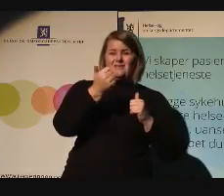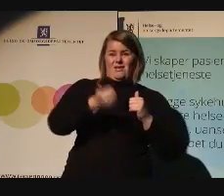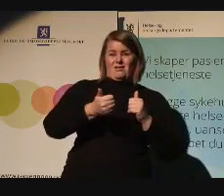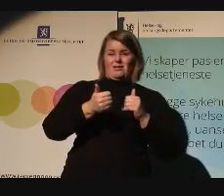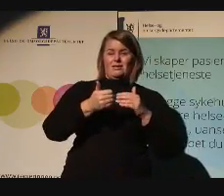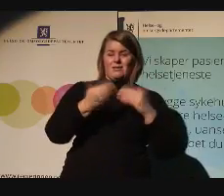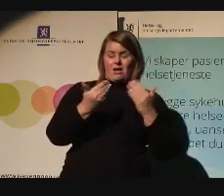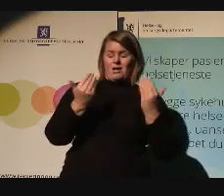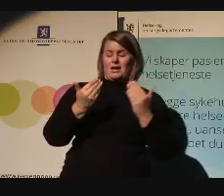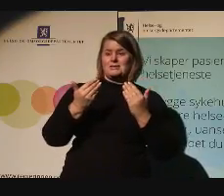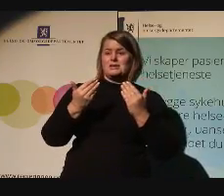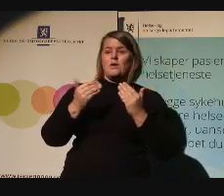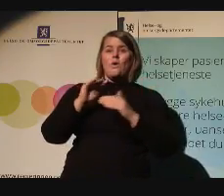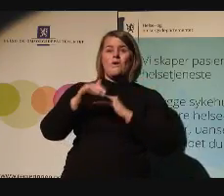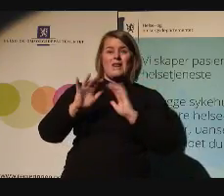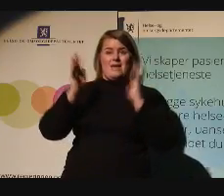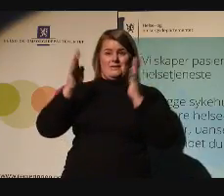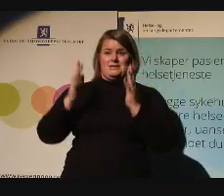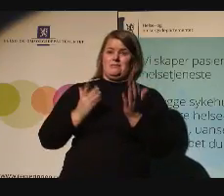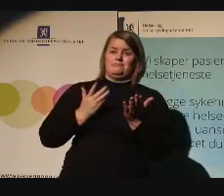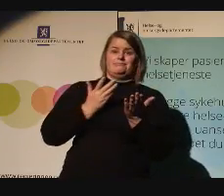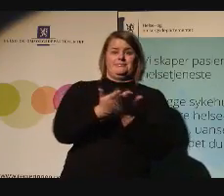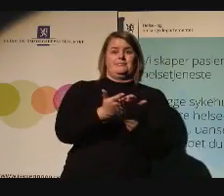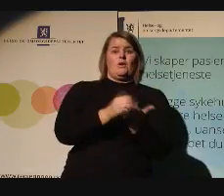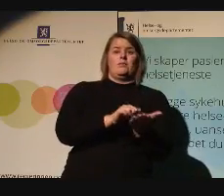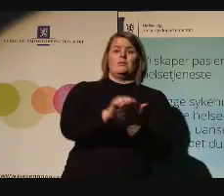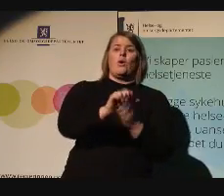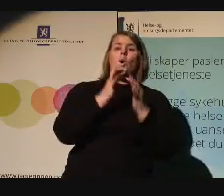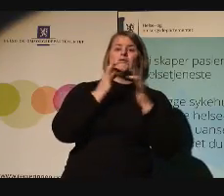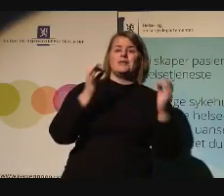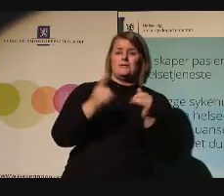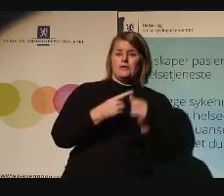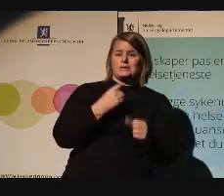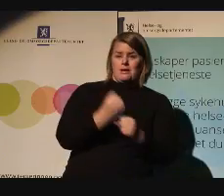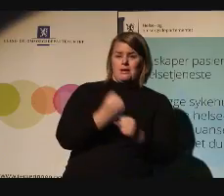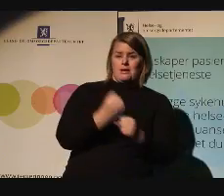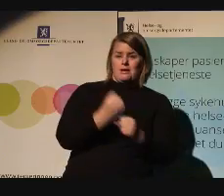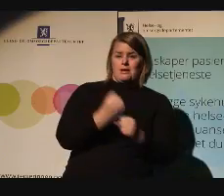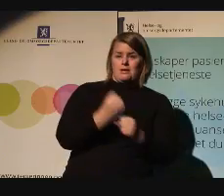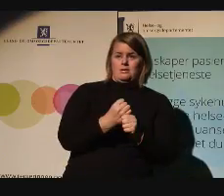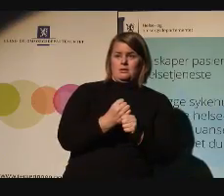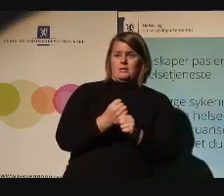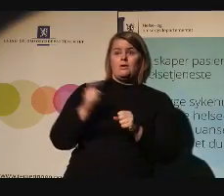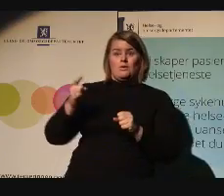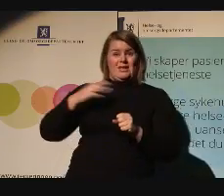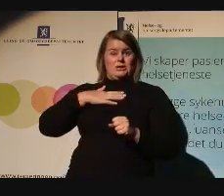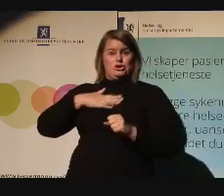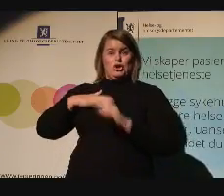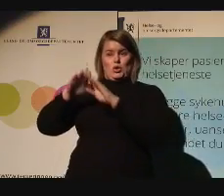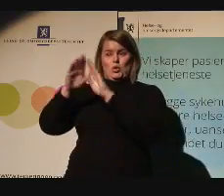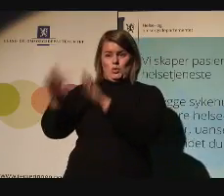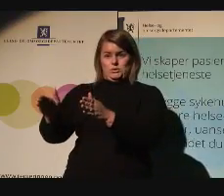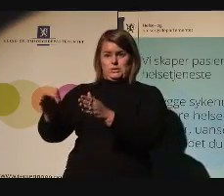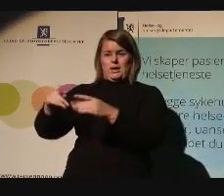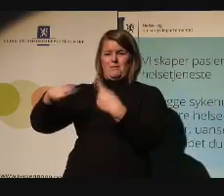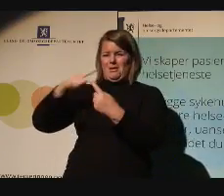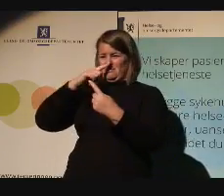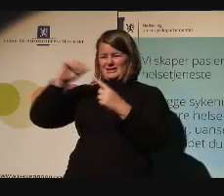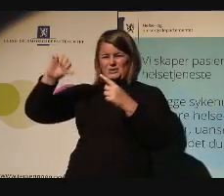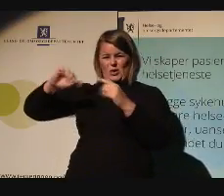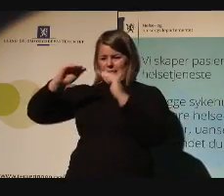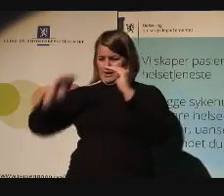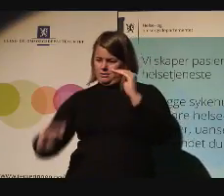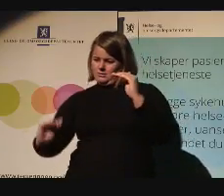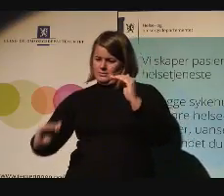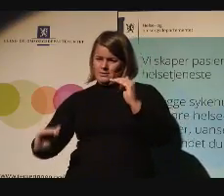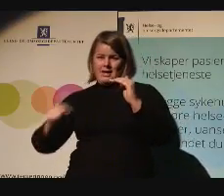overlevelse offentliggjort for første gang. Da viste det seg at sykehuset som prisvinneren jobber på, var blant de dårligste i